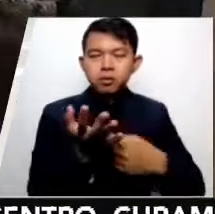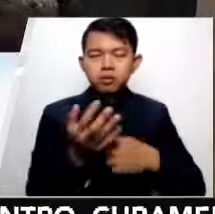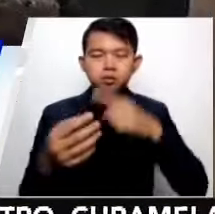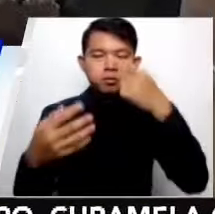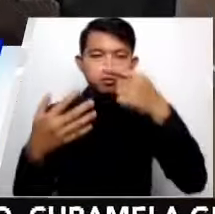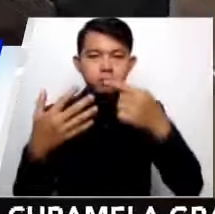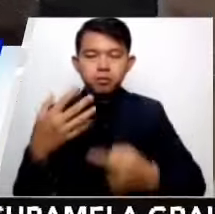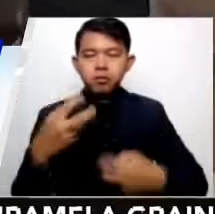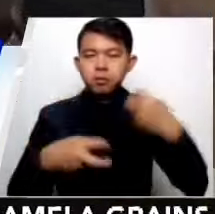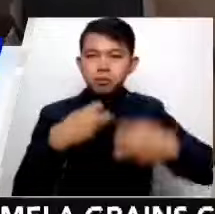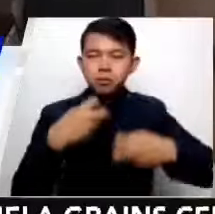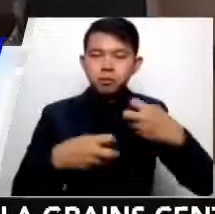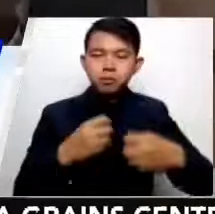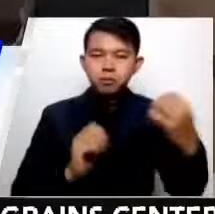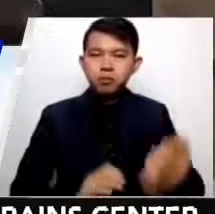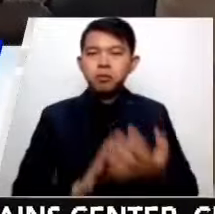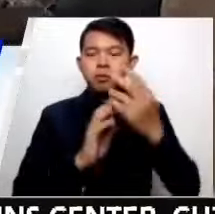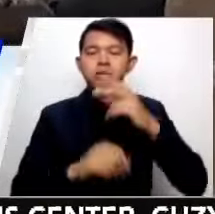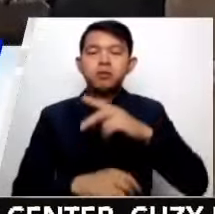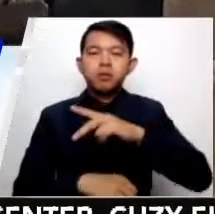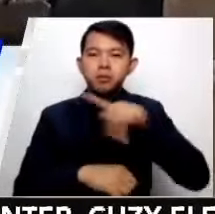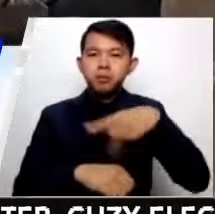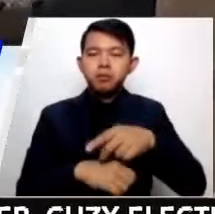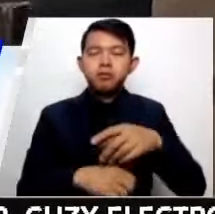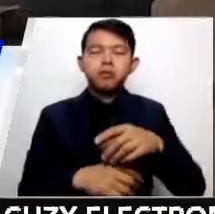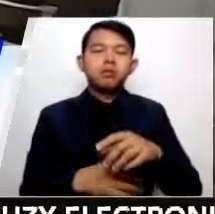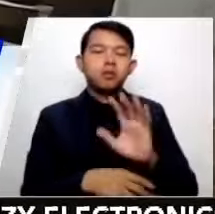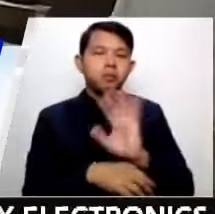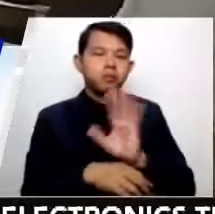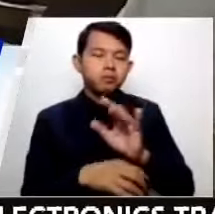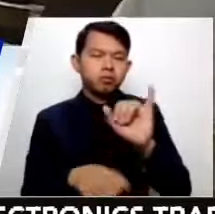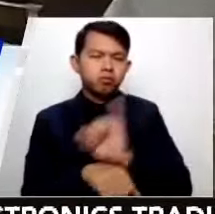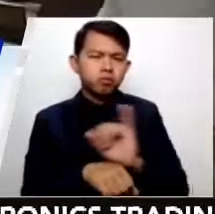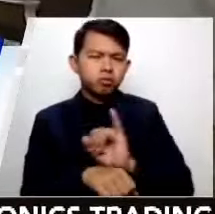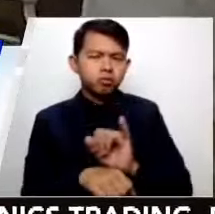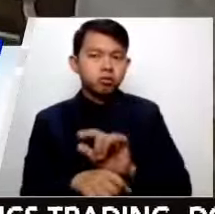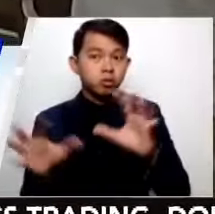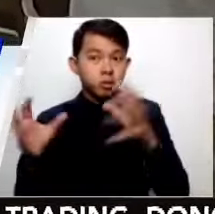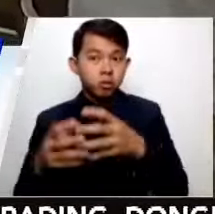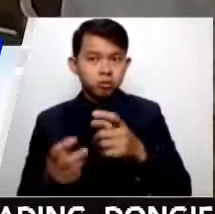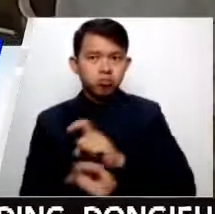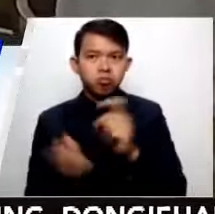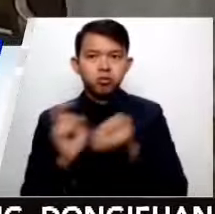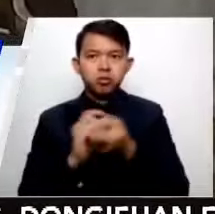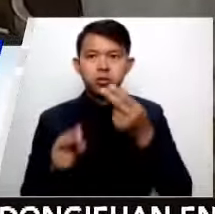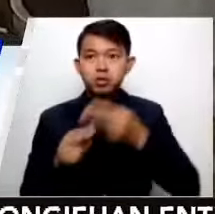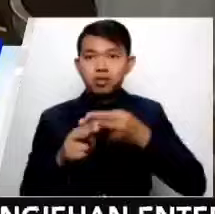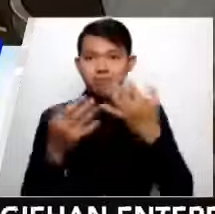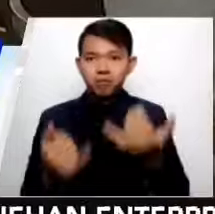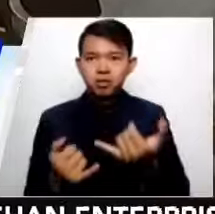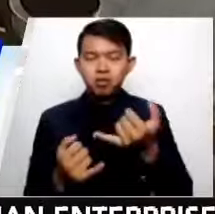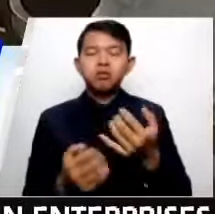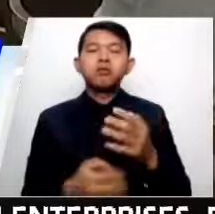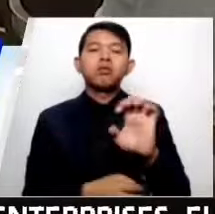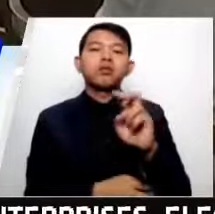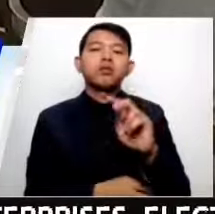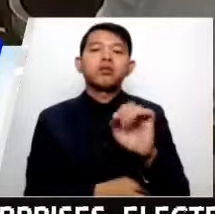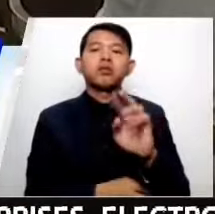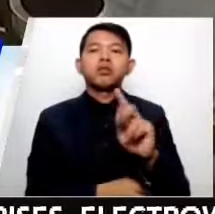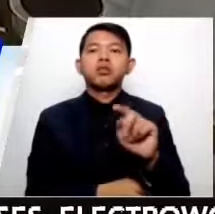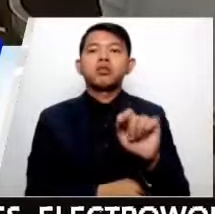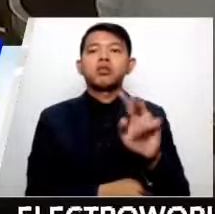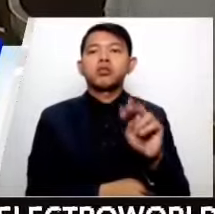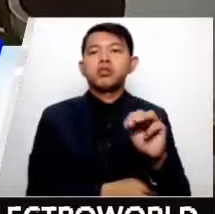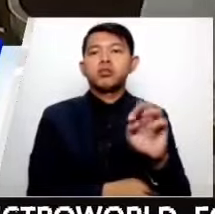sa pinag-usapan ng pagpapalit ng pangalan ng grupo na ngayon ay makikilala na bilang Entertainment Producers of the Philippines o